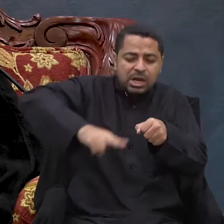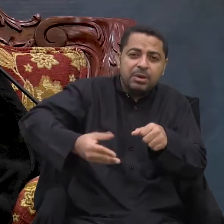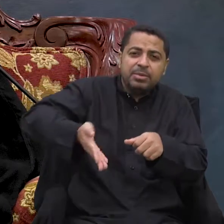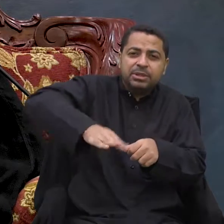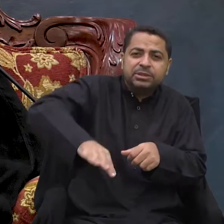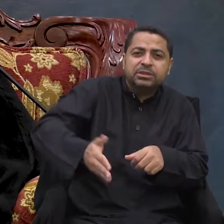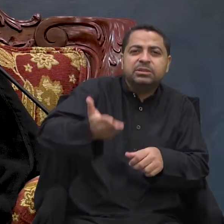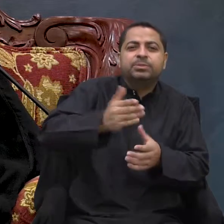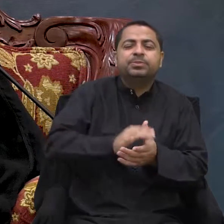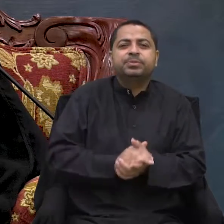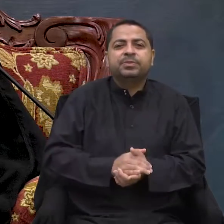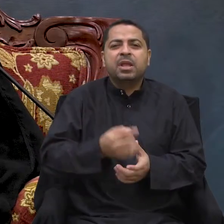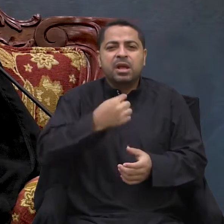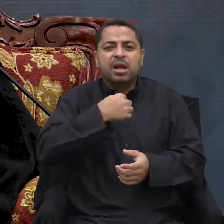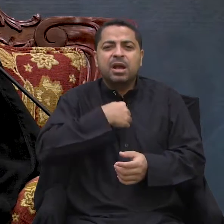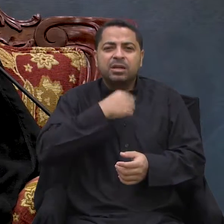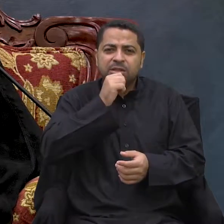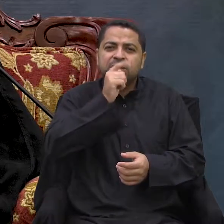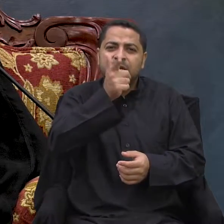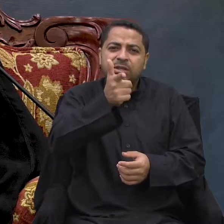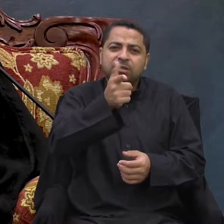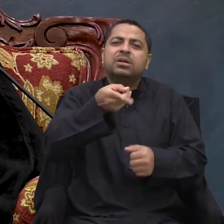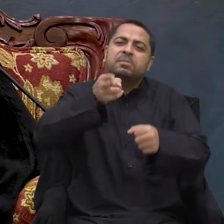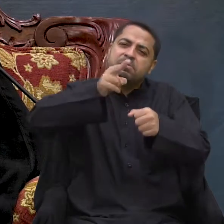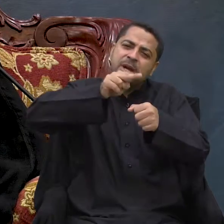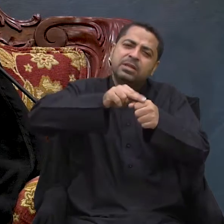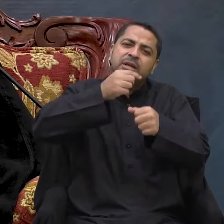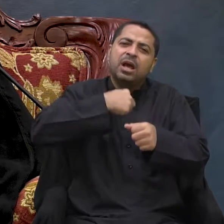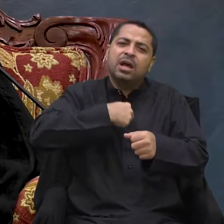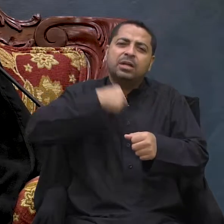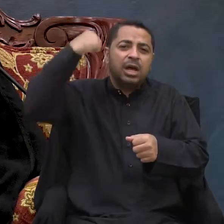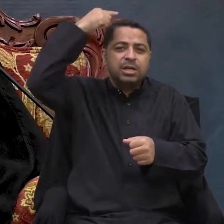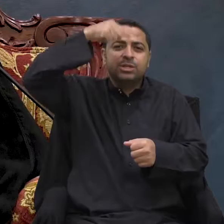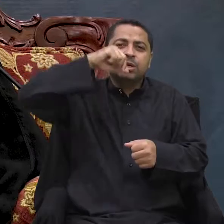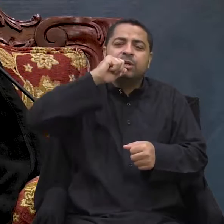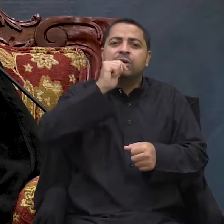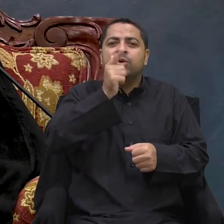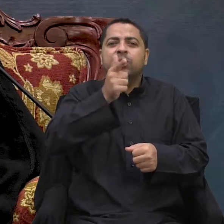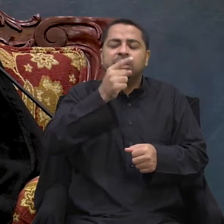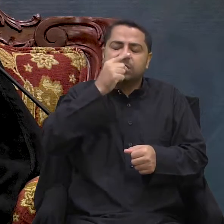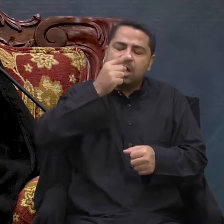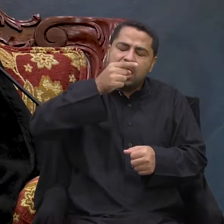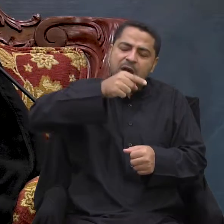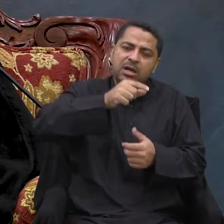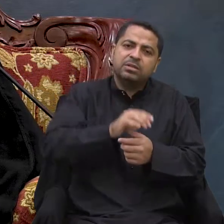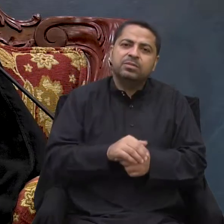إلا أننا بالإضافة إلى ذلك لا بد أن